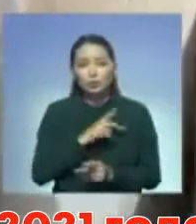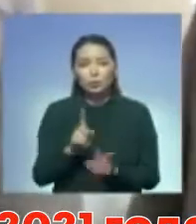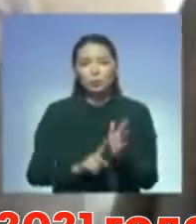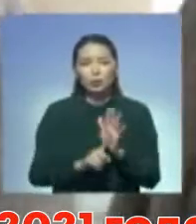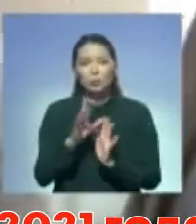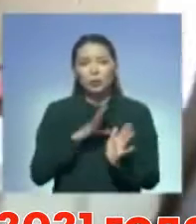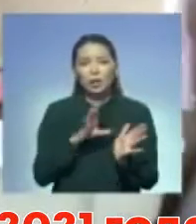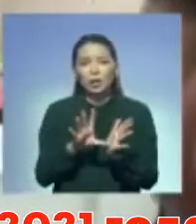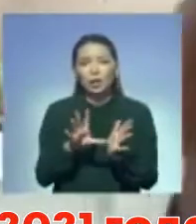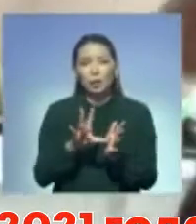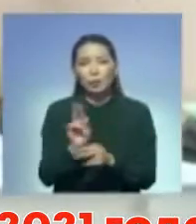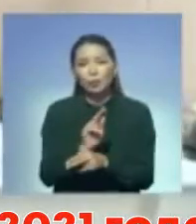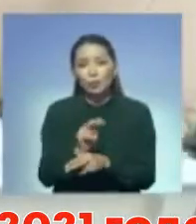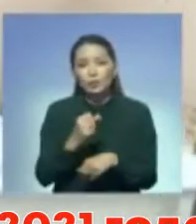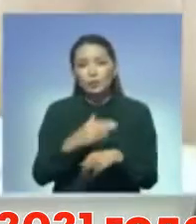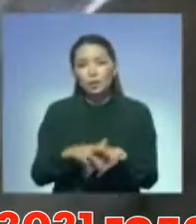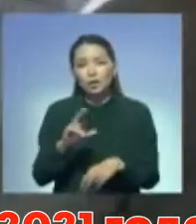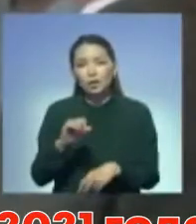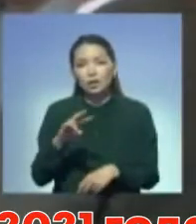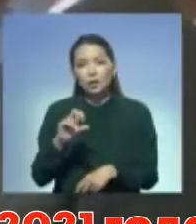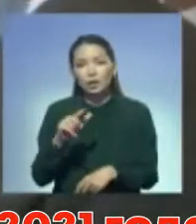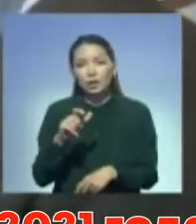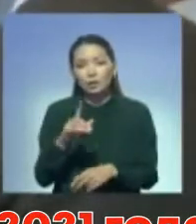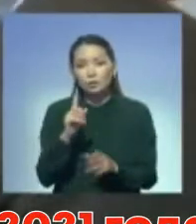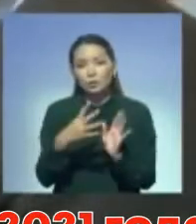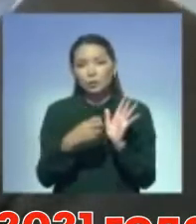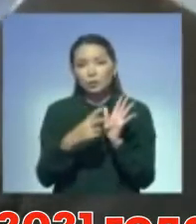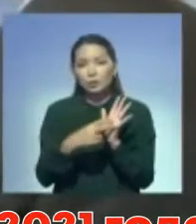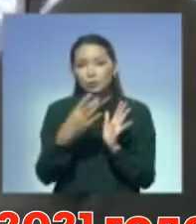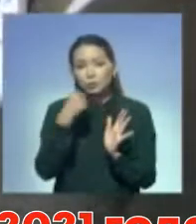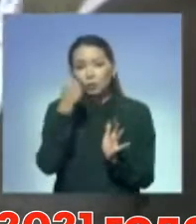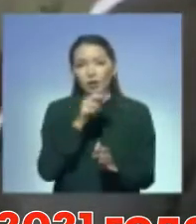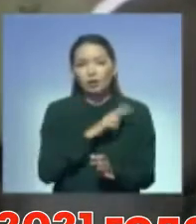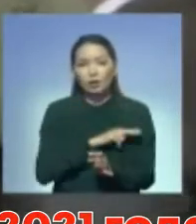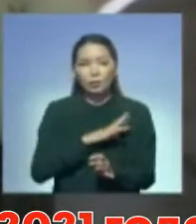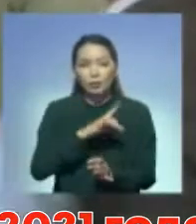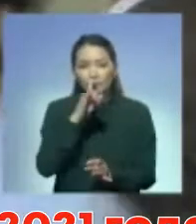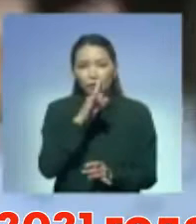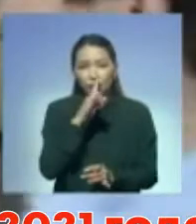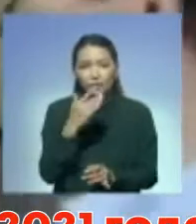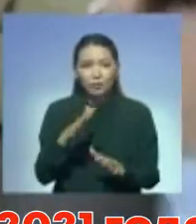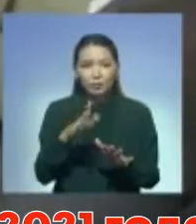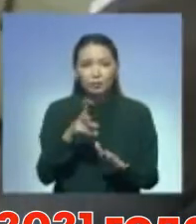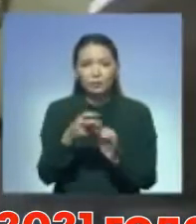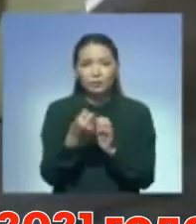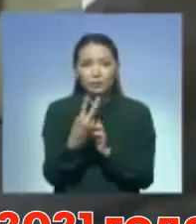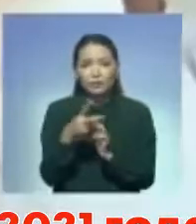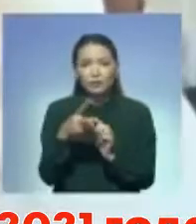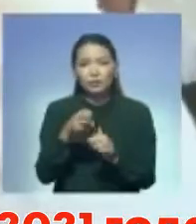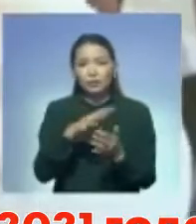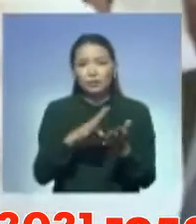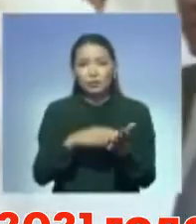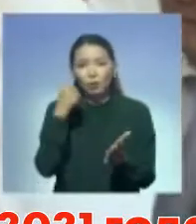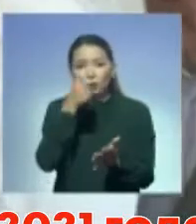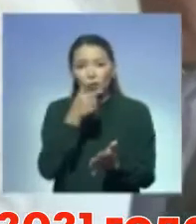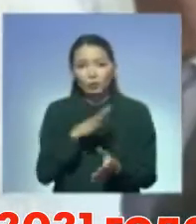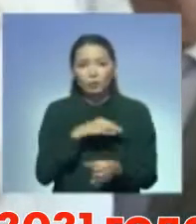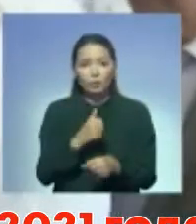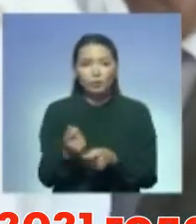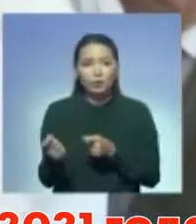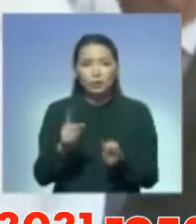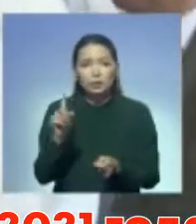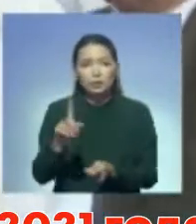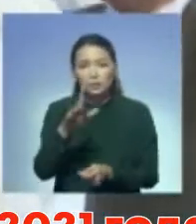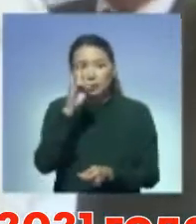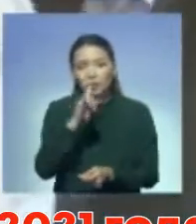станции Кандагач в 1984 году. Работал в нефтяной сфере. С 2012 по 2019 годы возглавлял